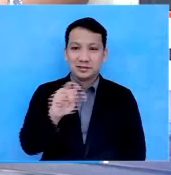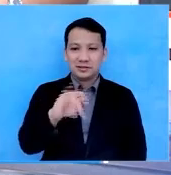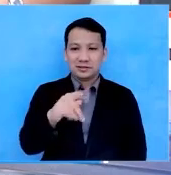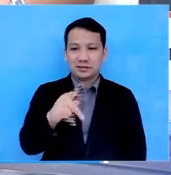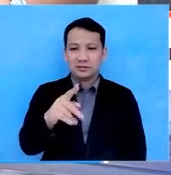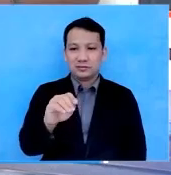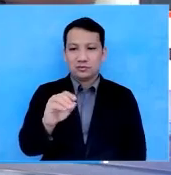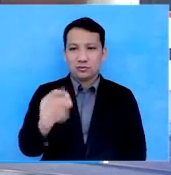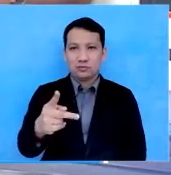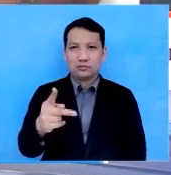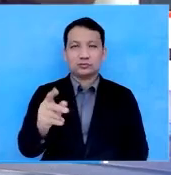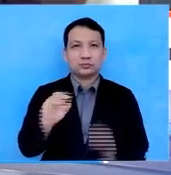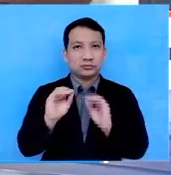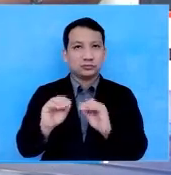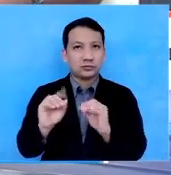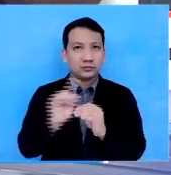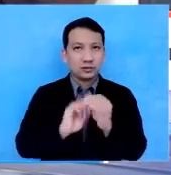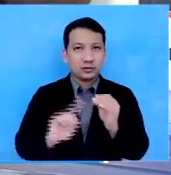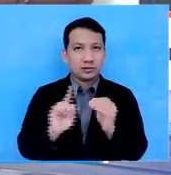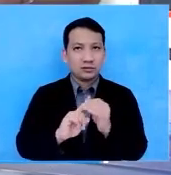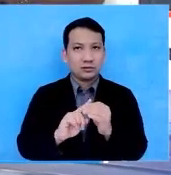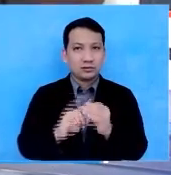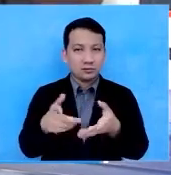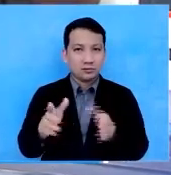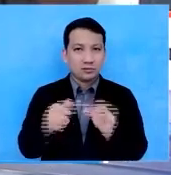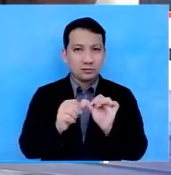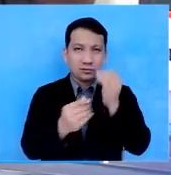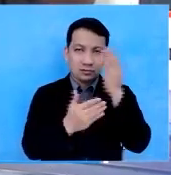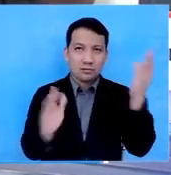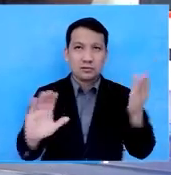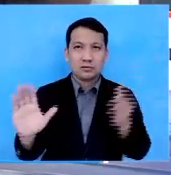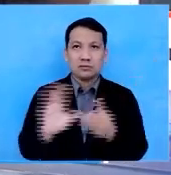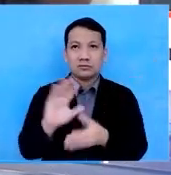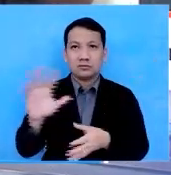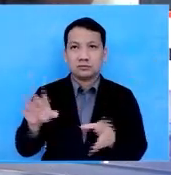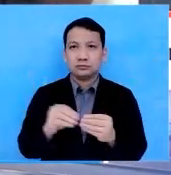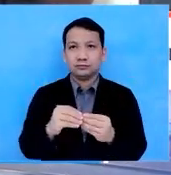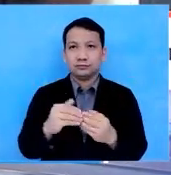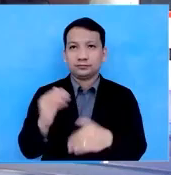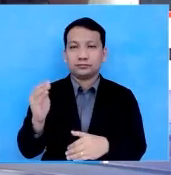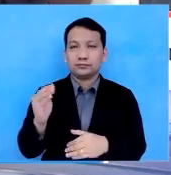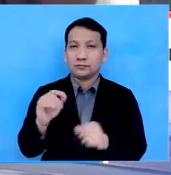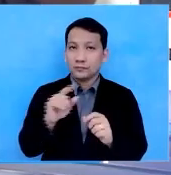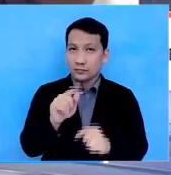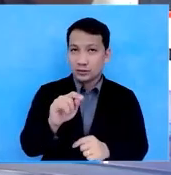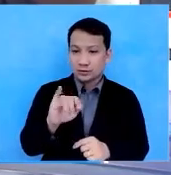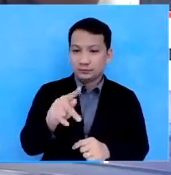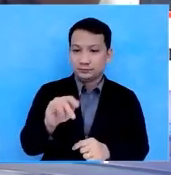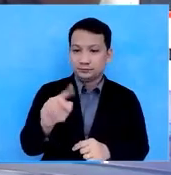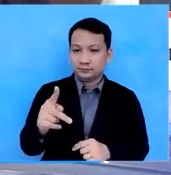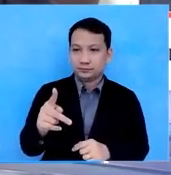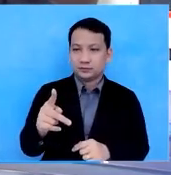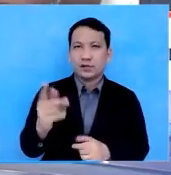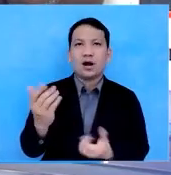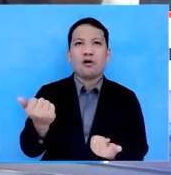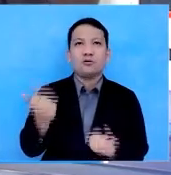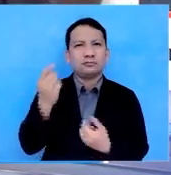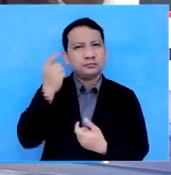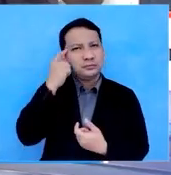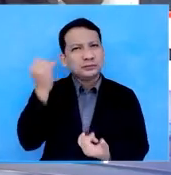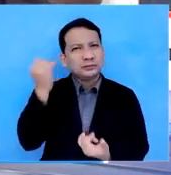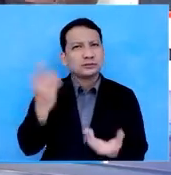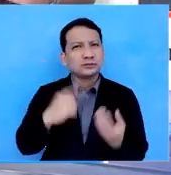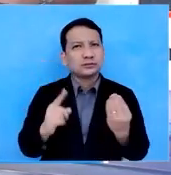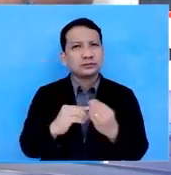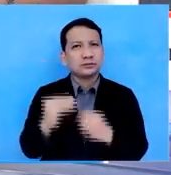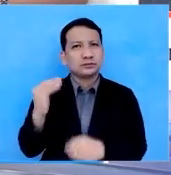iba't ibang mga tao tungkol sa mga strategies. So, itong ano, pag-TikTok mo, paano mo naisip gawin yan? At ano yung madalas